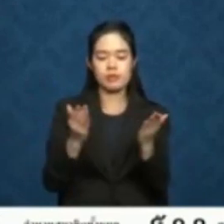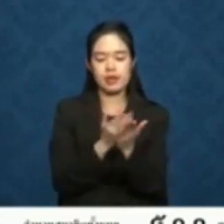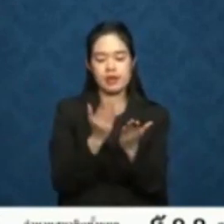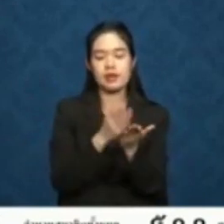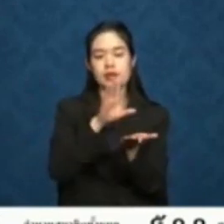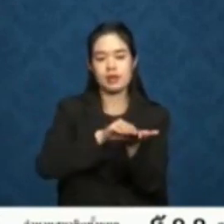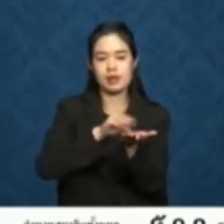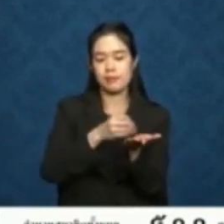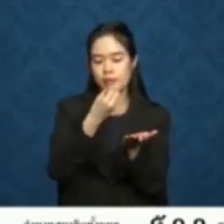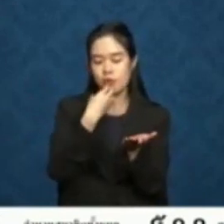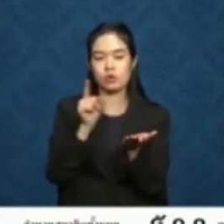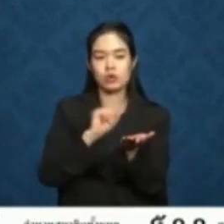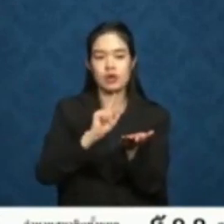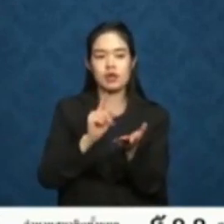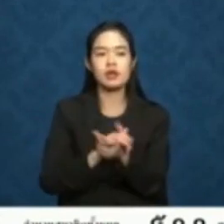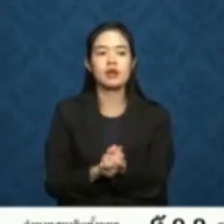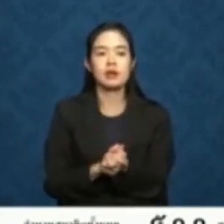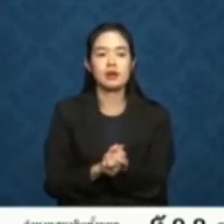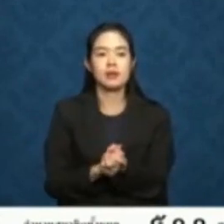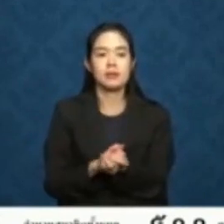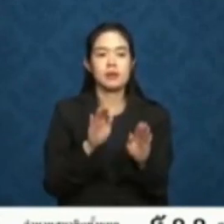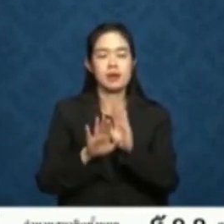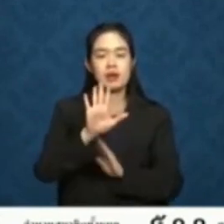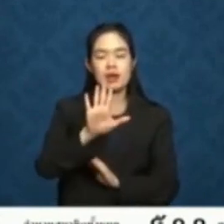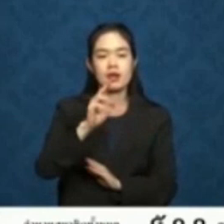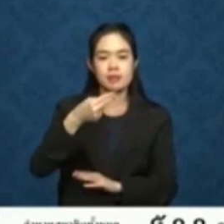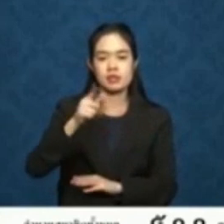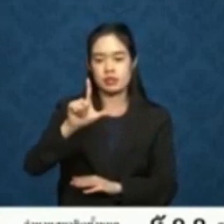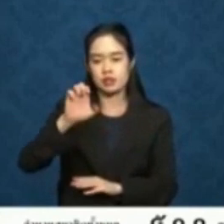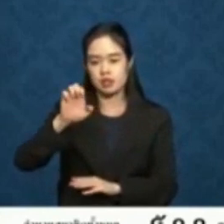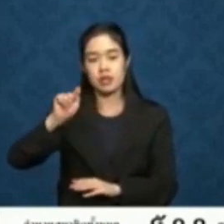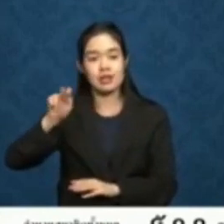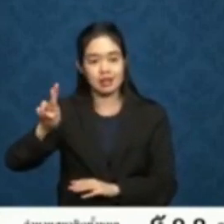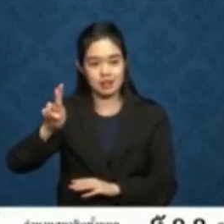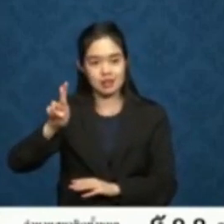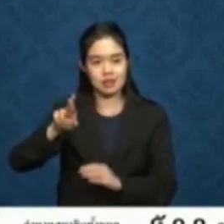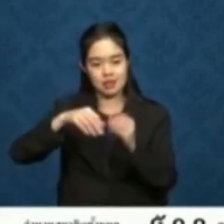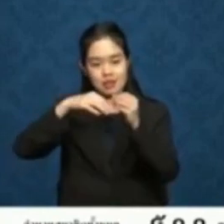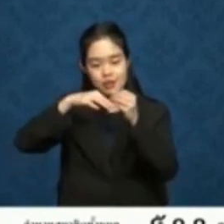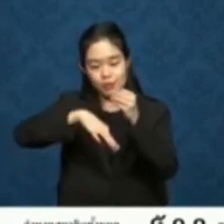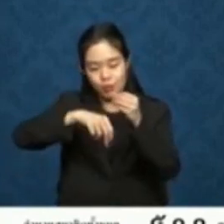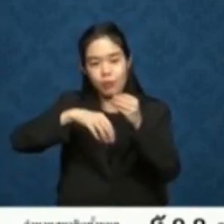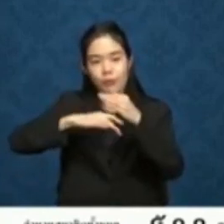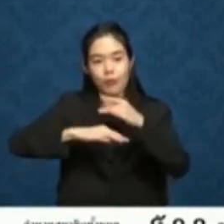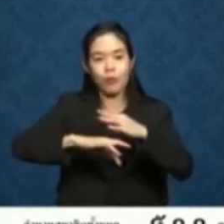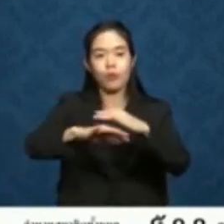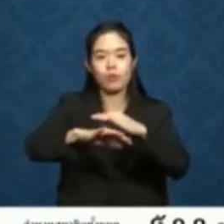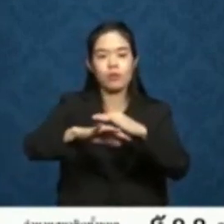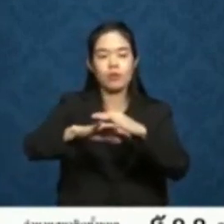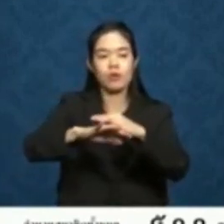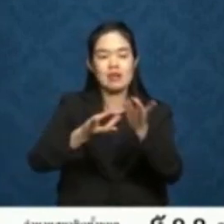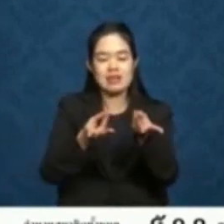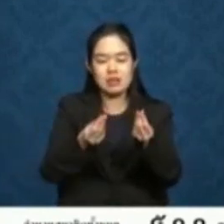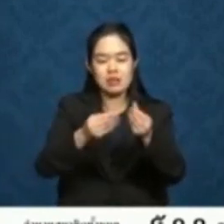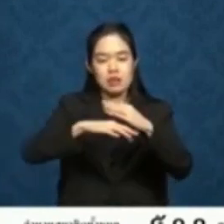ที่เกี่ยวข้องรายงานว่าปริมาณน้ำมันรั่วไหลลงทะเลครั้งนี้คือ 50,000 ลิตรครับ แต่สิ่งที่เป็นข้อสงสัยของพี่น้องประชาชนก็คือ